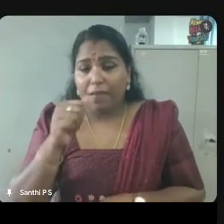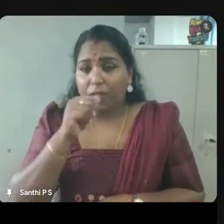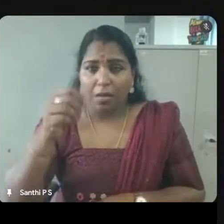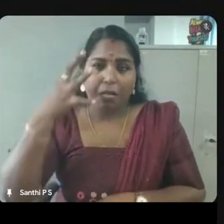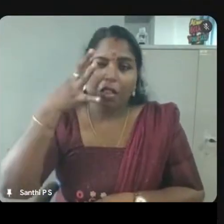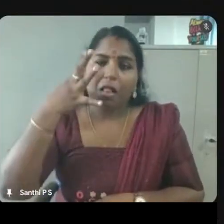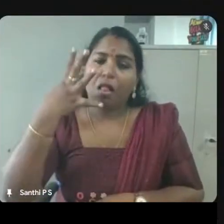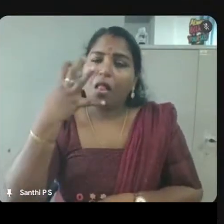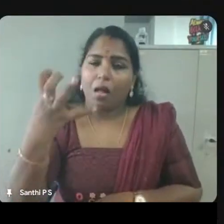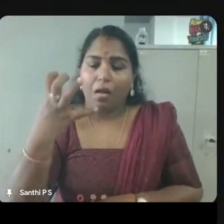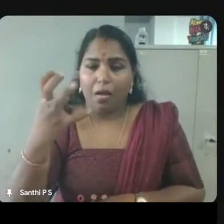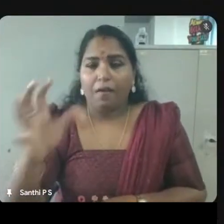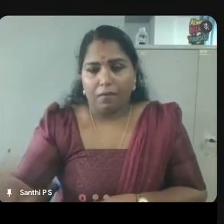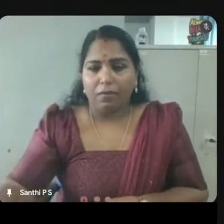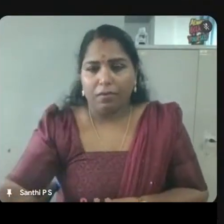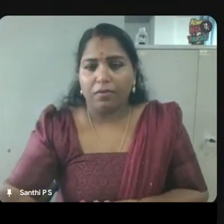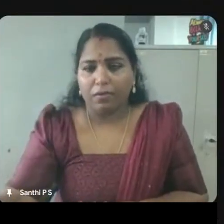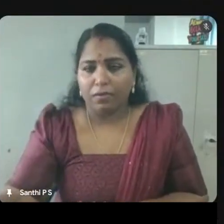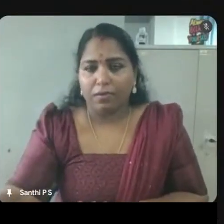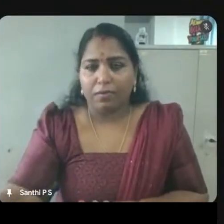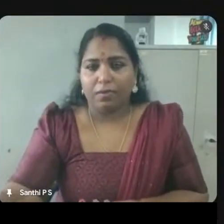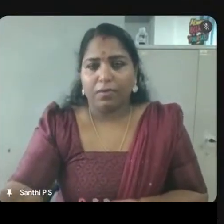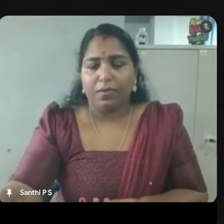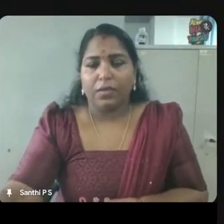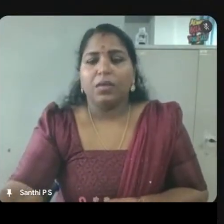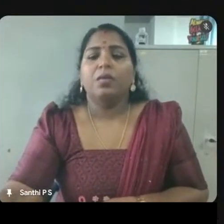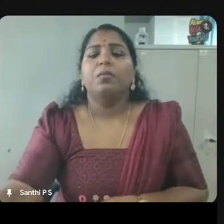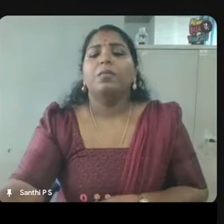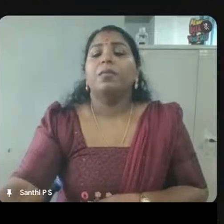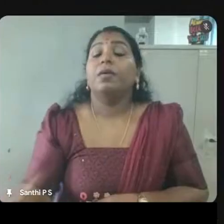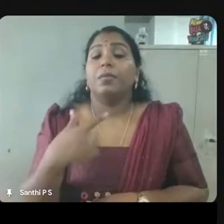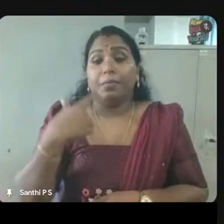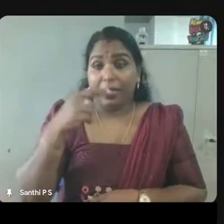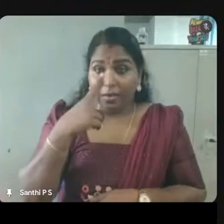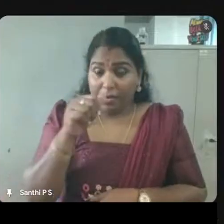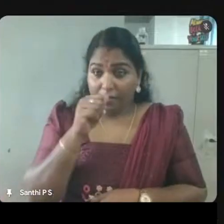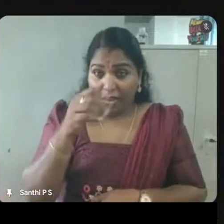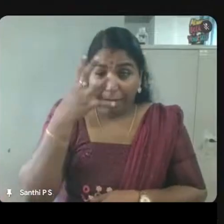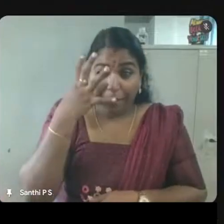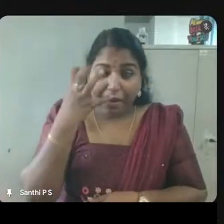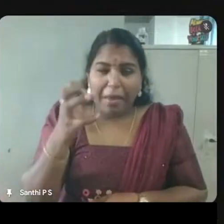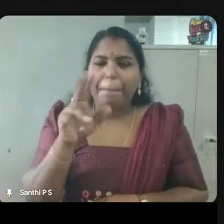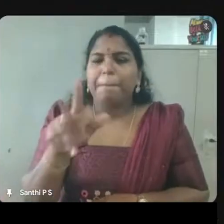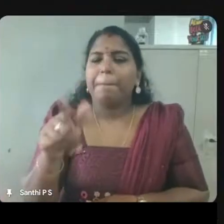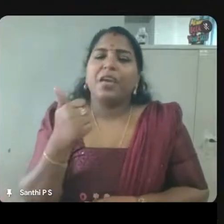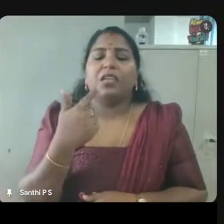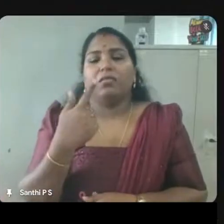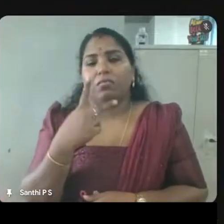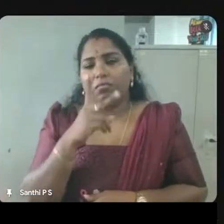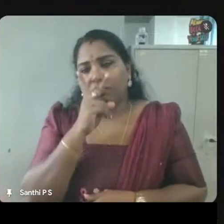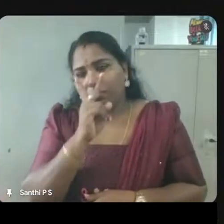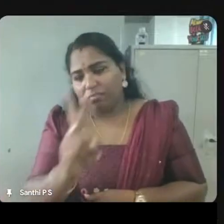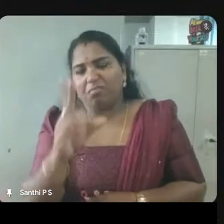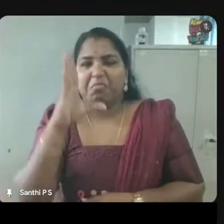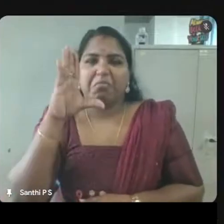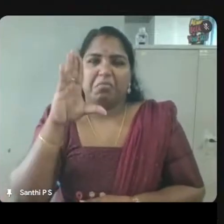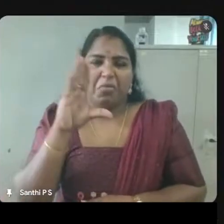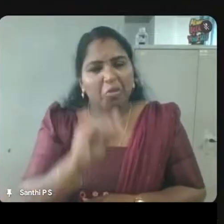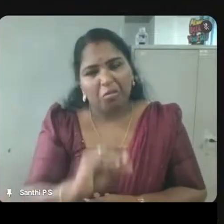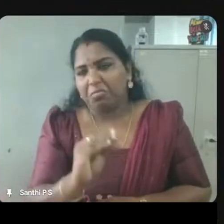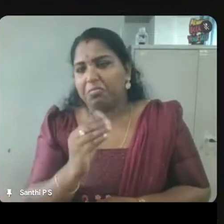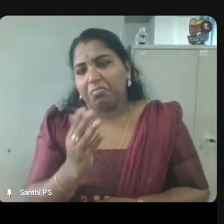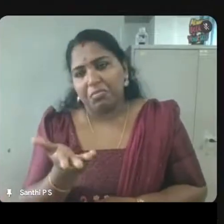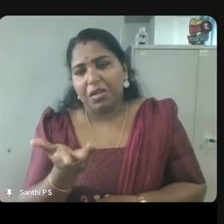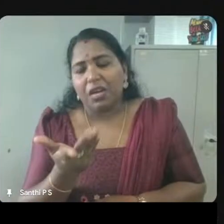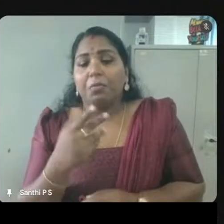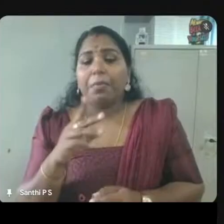ഉണ്ടെന്ന് പറഞ്ഞു. അതാണ്. അപ്പൊ ഡ്രൈനെസ് തന്നെ കാഴ്ചക്കുറവ് വരാനുള്ള ഒരു കാരണമാണ്. അത് നമുക്ക് ഈസി ആയിട്ട് മോയ്സ്ചറൈസർ ഡ്രോപ്സ് യൂസ് ചെയ്ത് നമുക്കത്